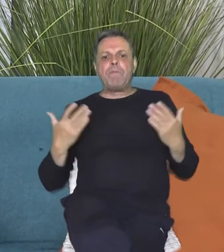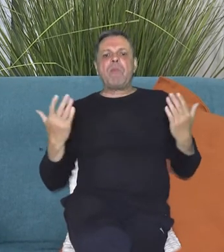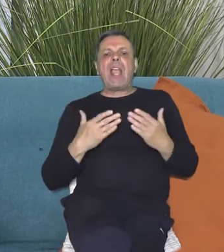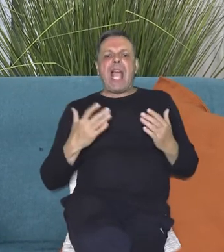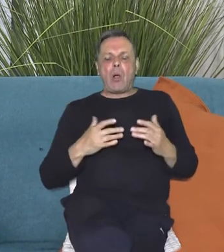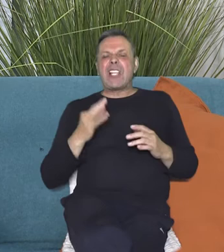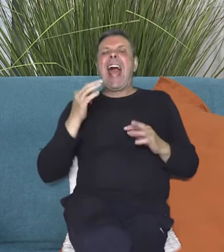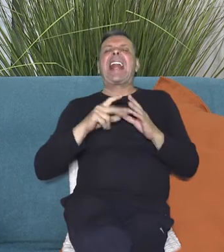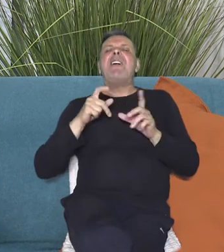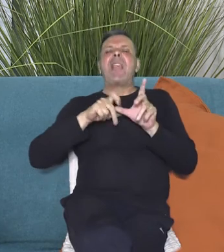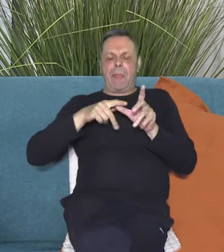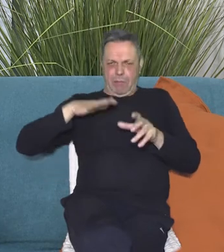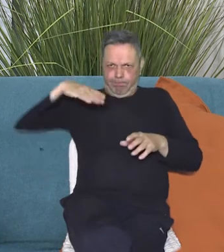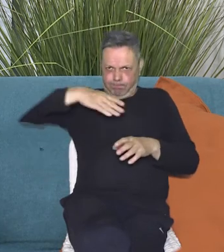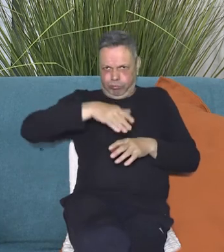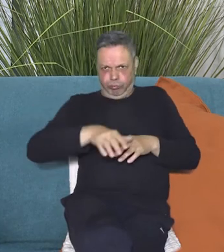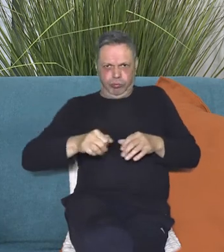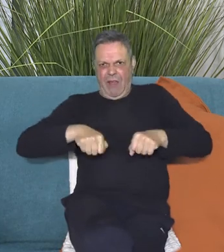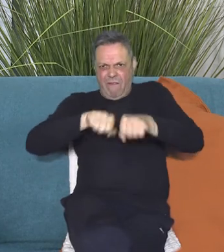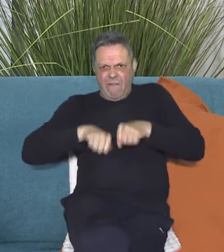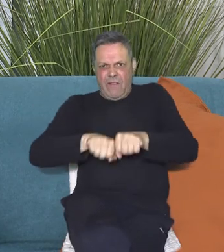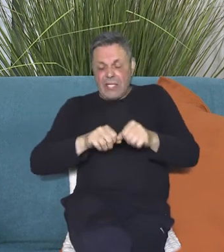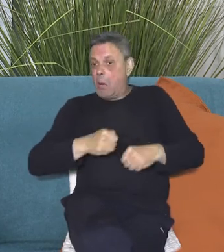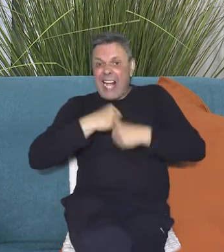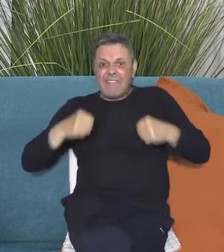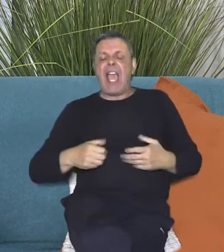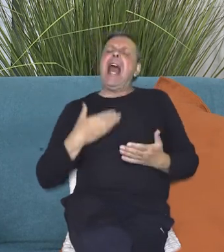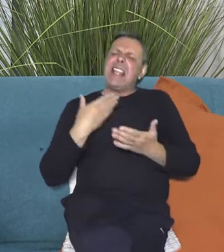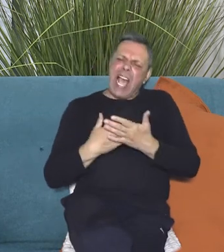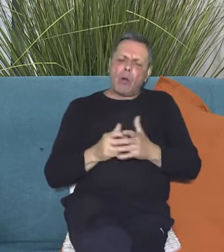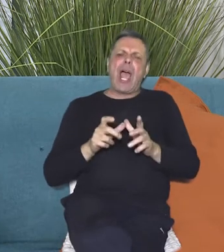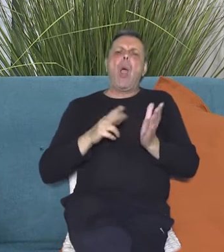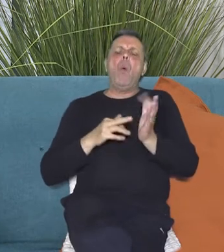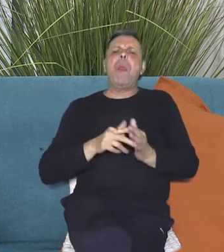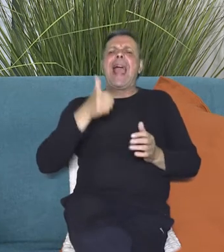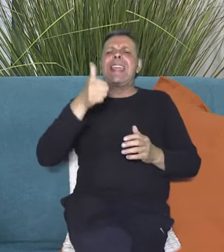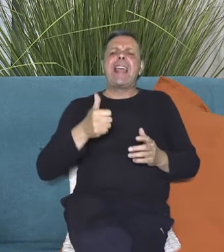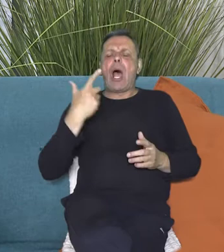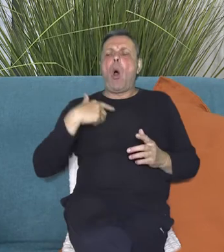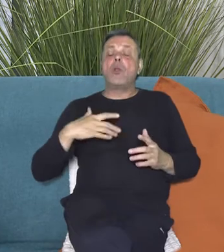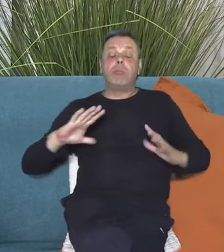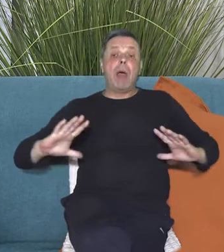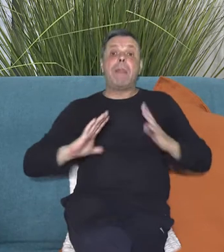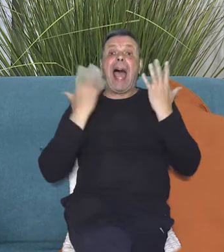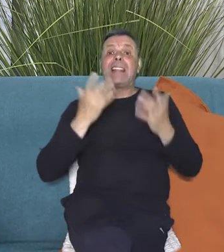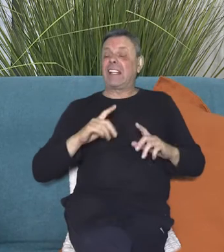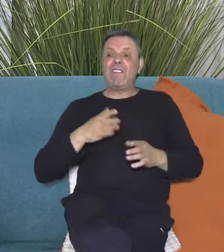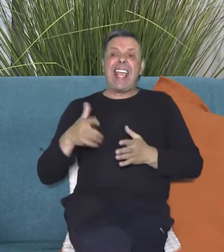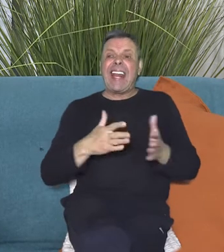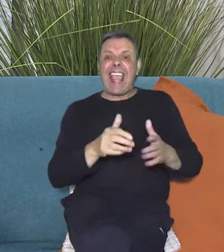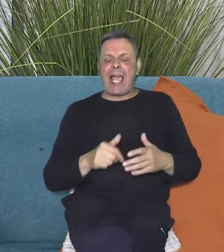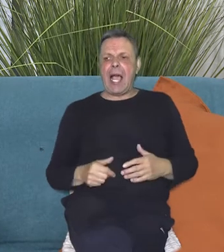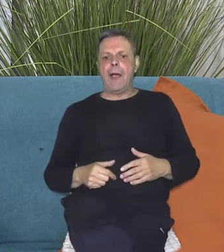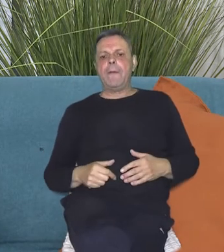godina, kako se i rafting na našim prostorima razvija, tako da je Una jedna od najatraktivnijih rijeka